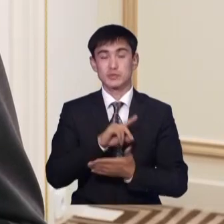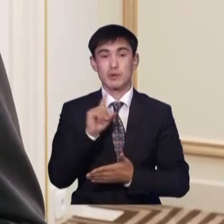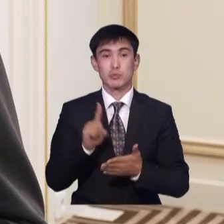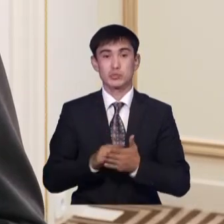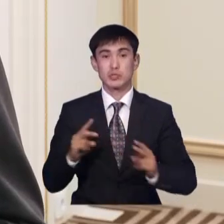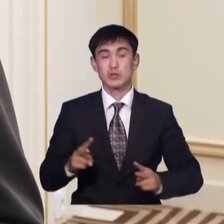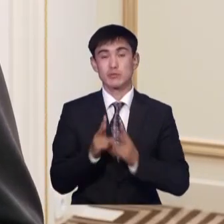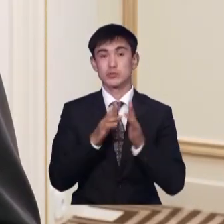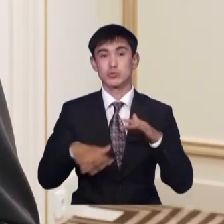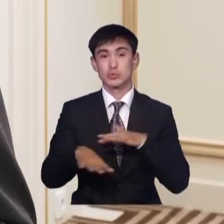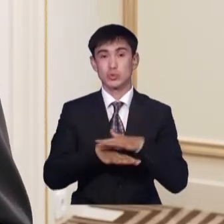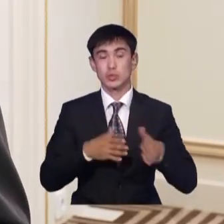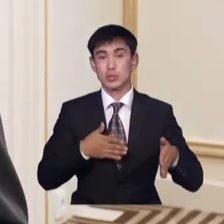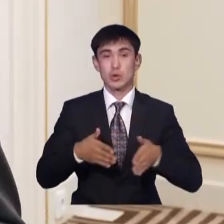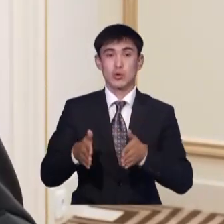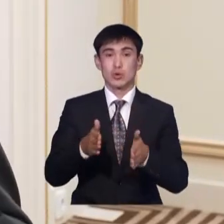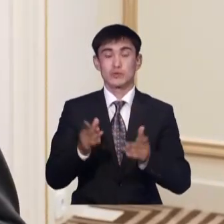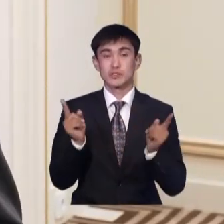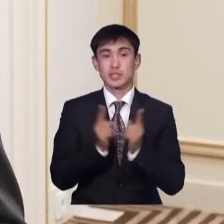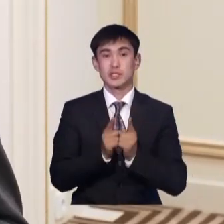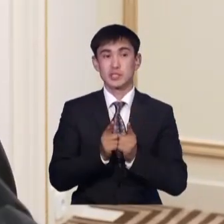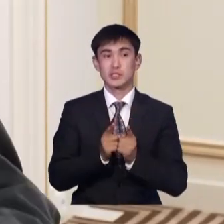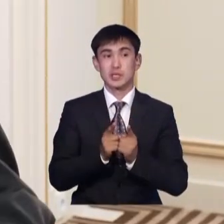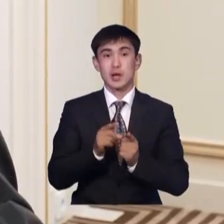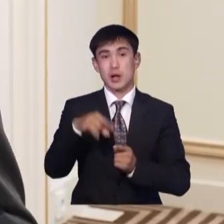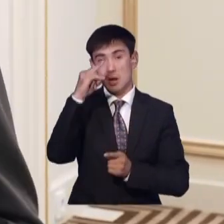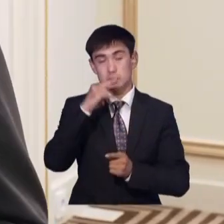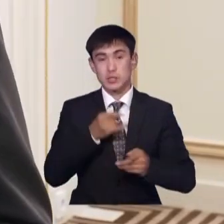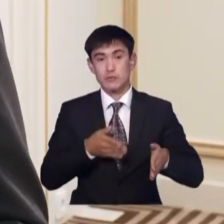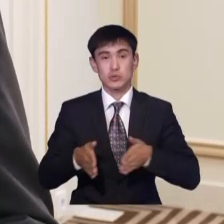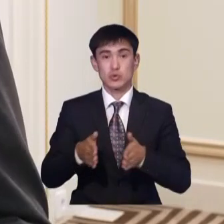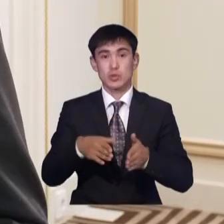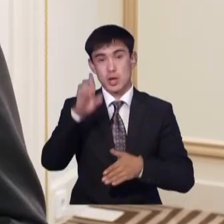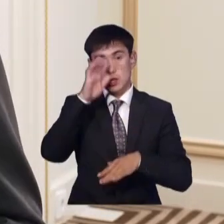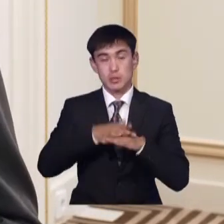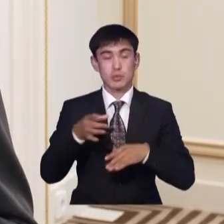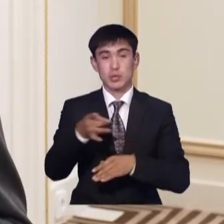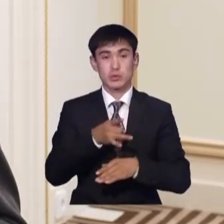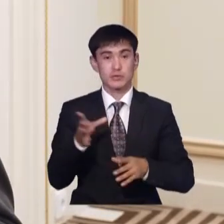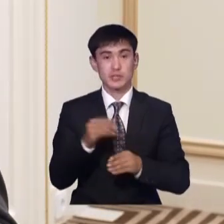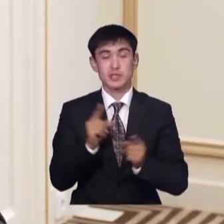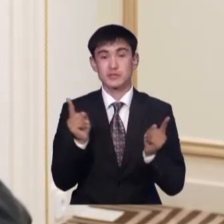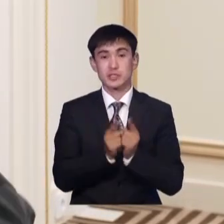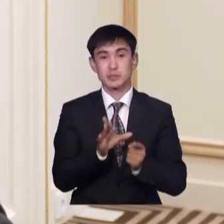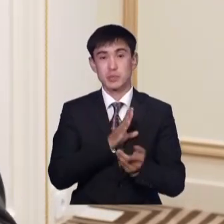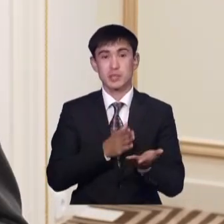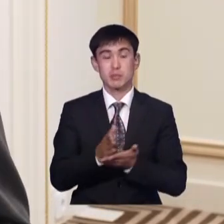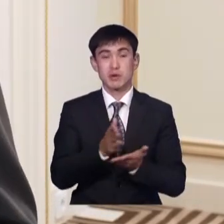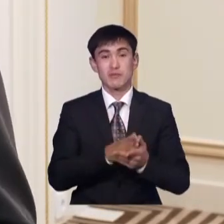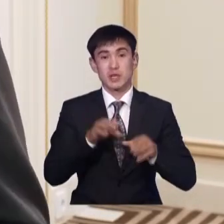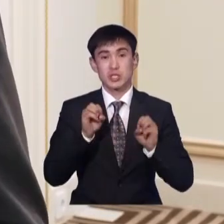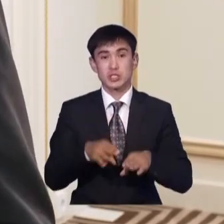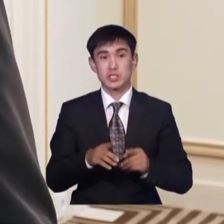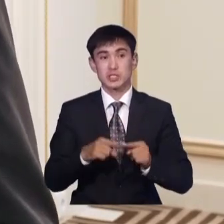вопросами инфраструктуры, дорог. Встретились с представителями Казавтожол, акимами районов. Все эти встречи были направлены на